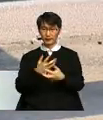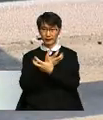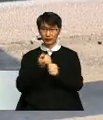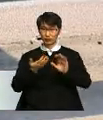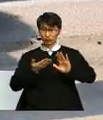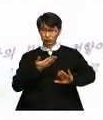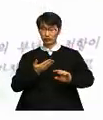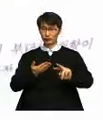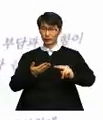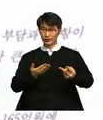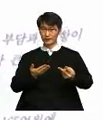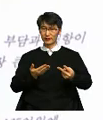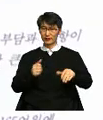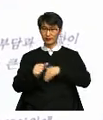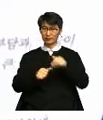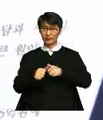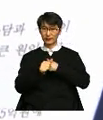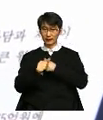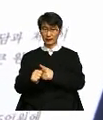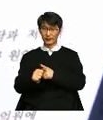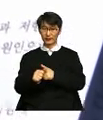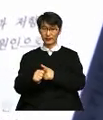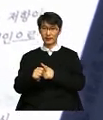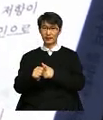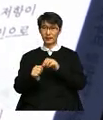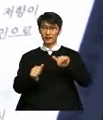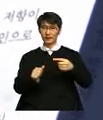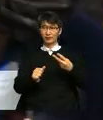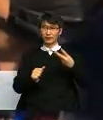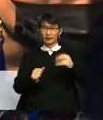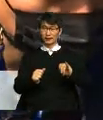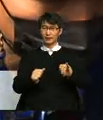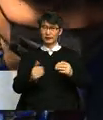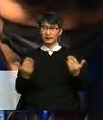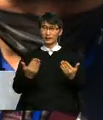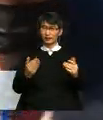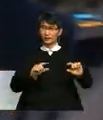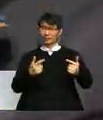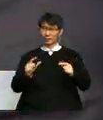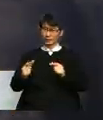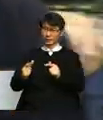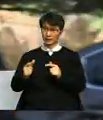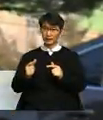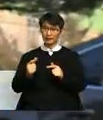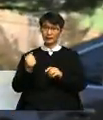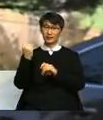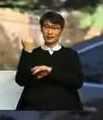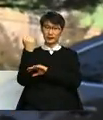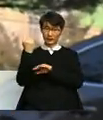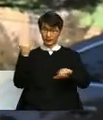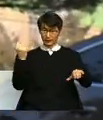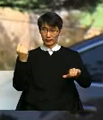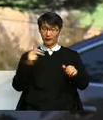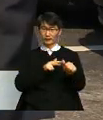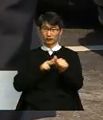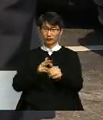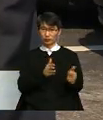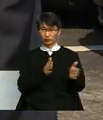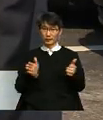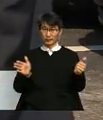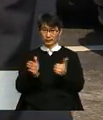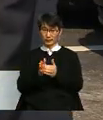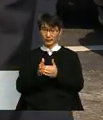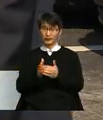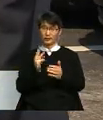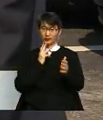이후 바뀐 금융 상황에 따라 금리 등 사업 조건을 조정해야 한다는 근거 자료를 담았습니다. 이날